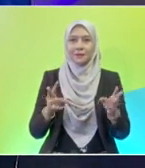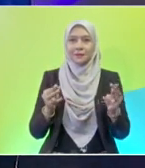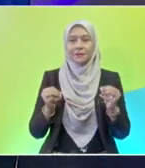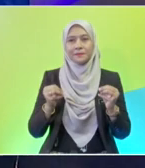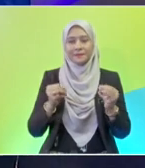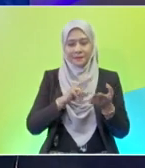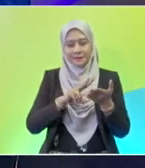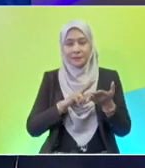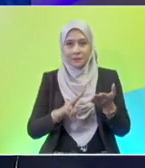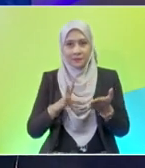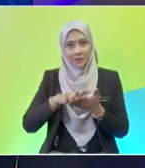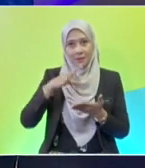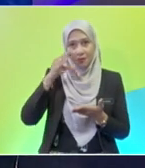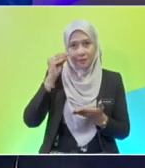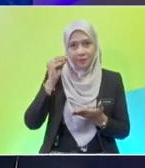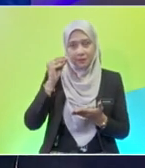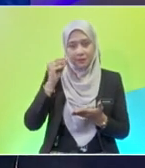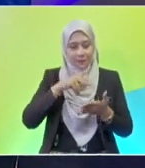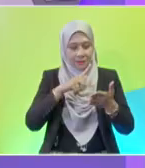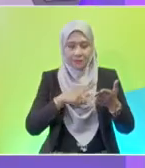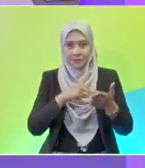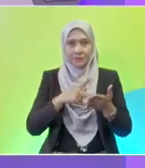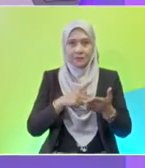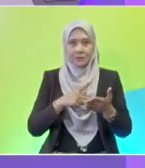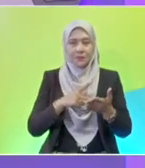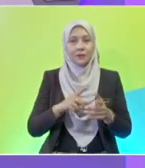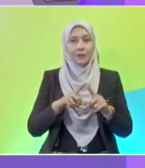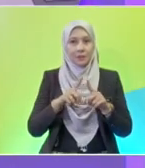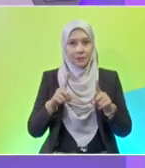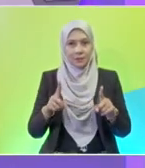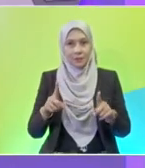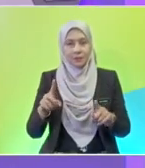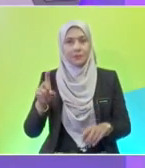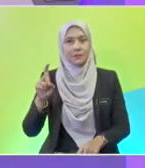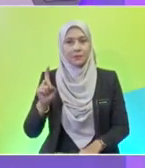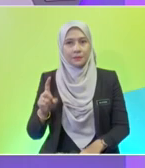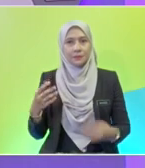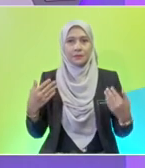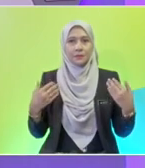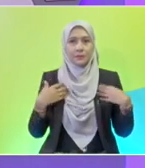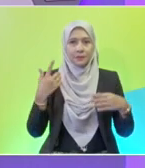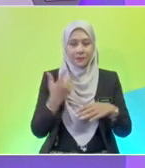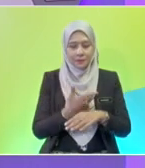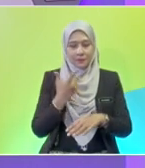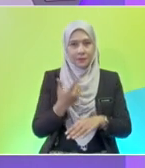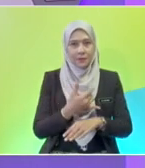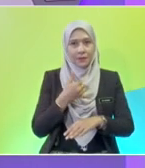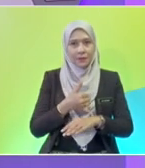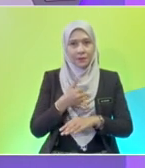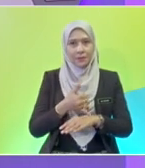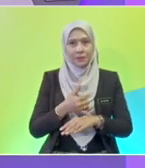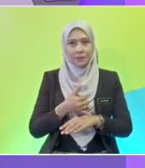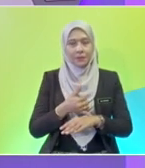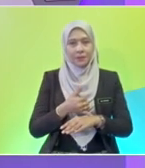jadi di sini Sebenarnya dengan adanya latih Tobi yang sistematik dan betul kertas